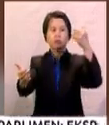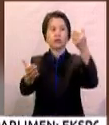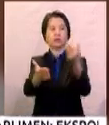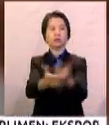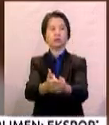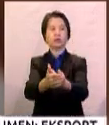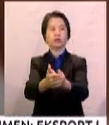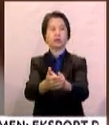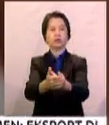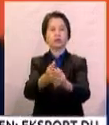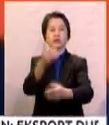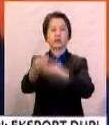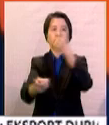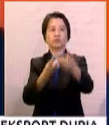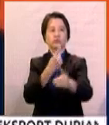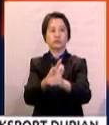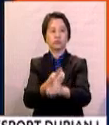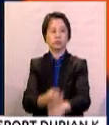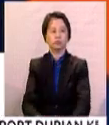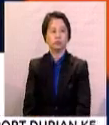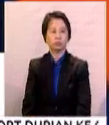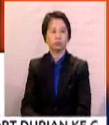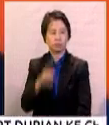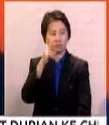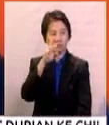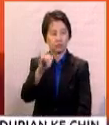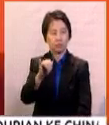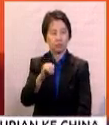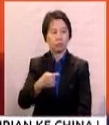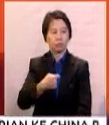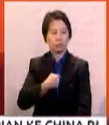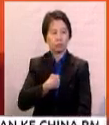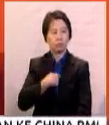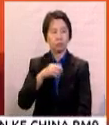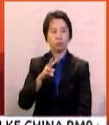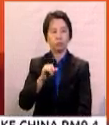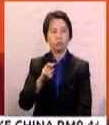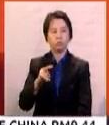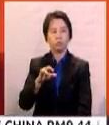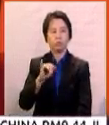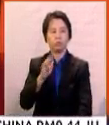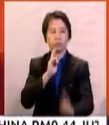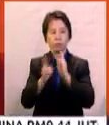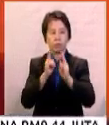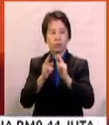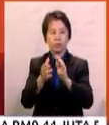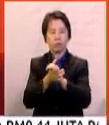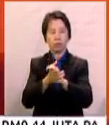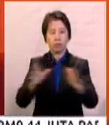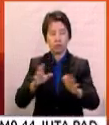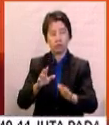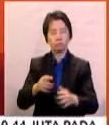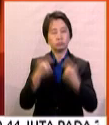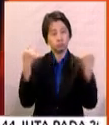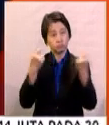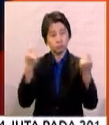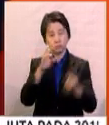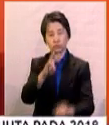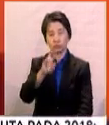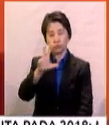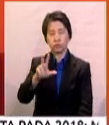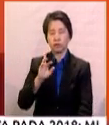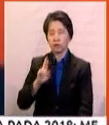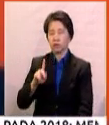ke pesada dunia. Hai, Assalamualaikum, saya Wanisha. Saya ingin mengucapkan selamat ulang tahun kepada RTM yang